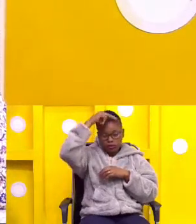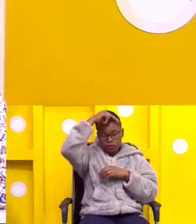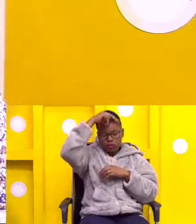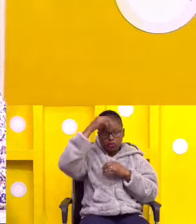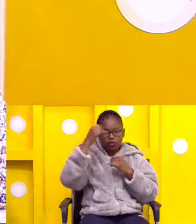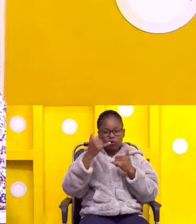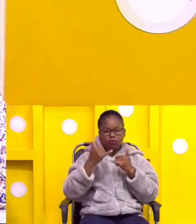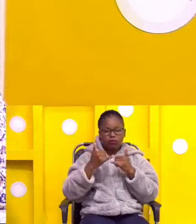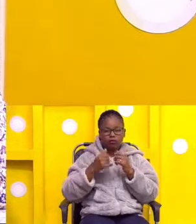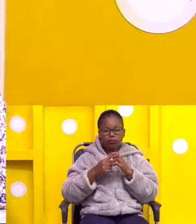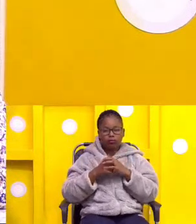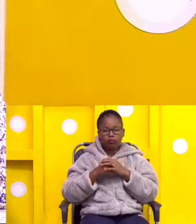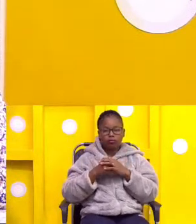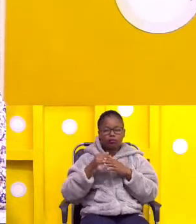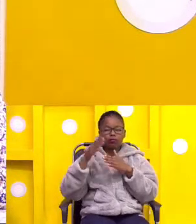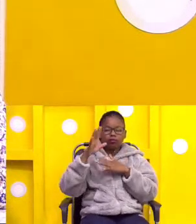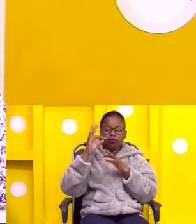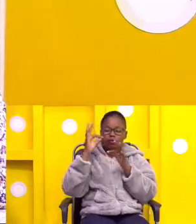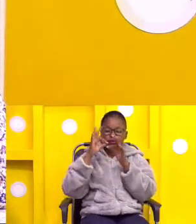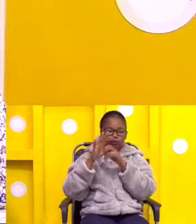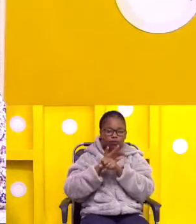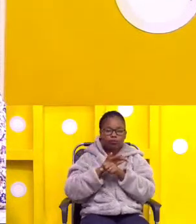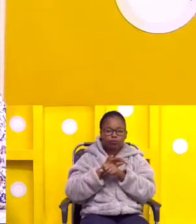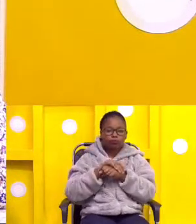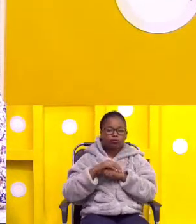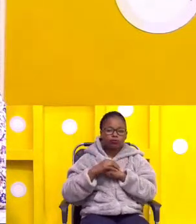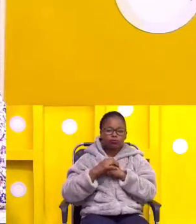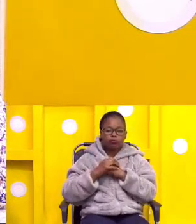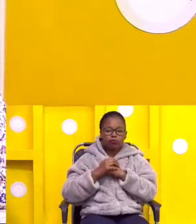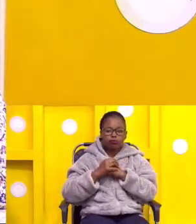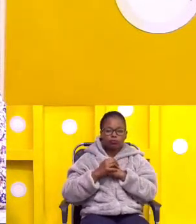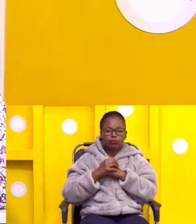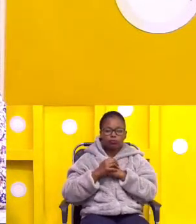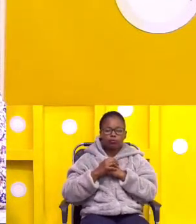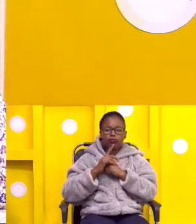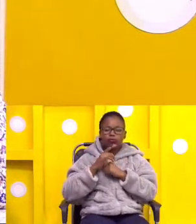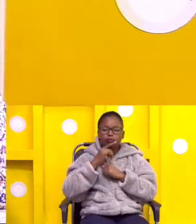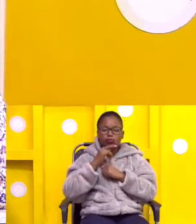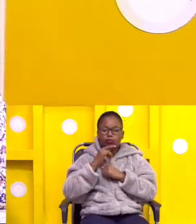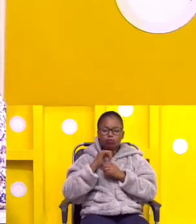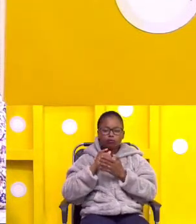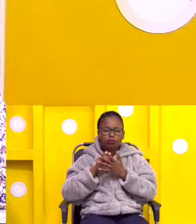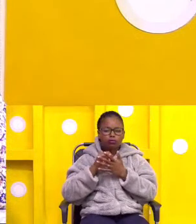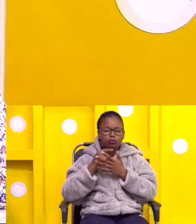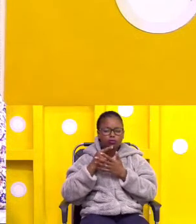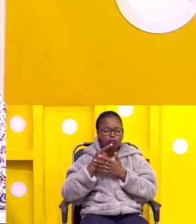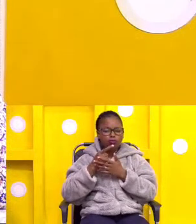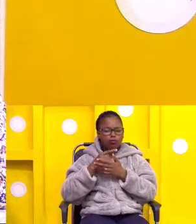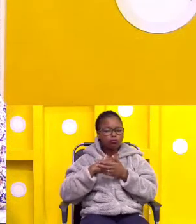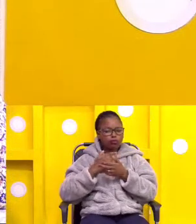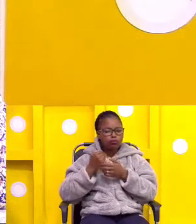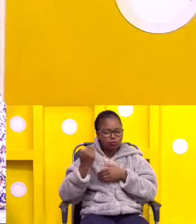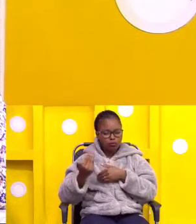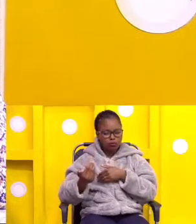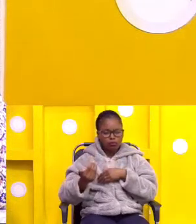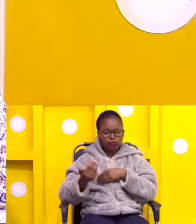Ngai witũ nĩ mwĩhokeku. Rĩu mũthuri ũcio aranjĩraga mwana ũcio wakwa